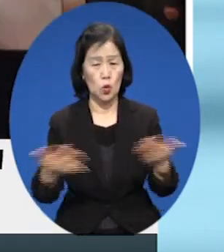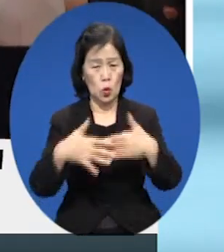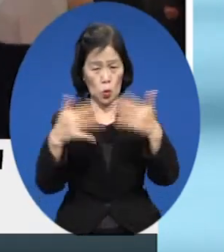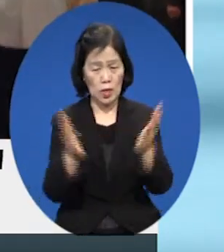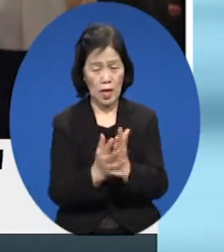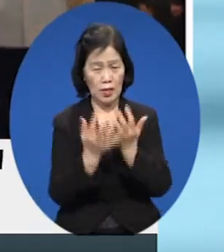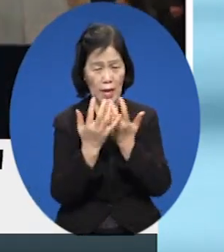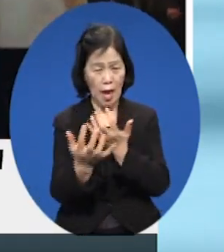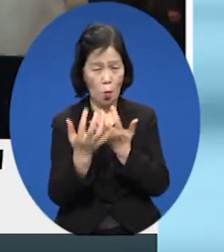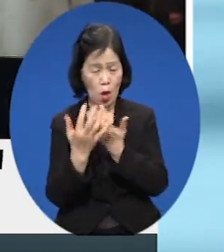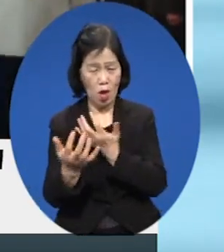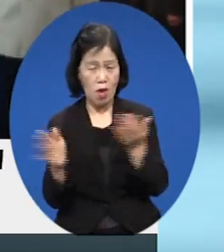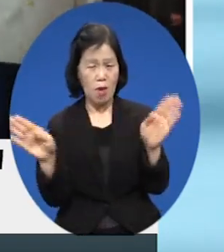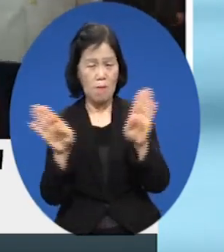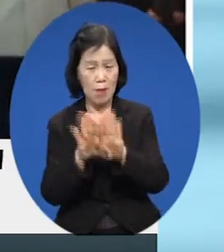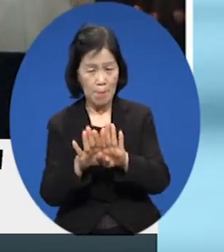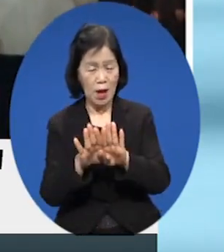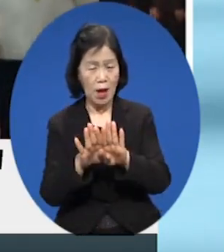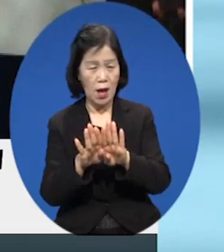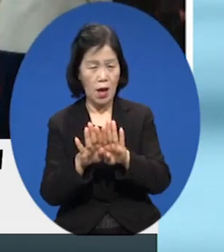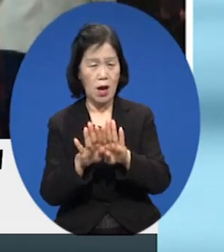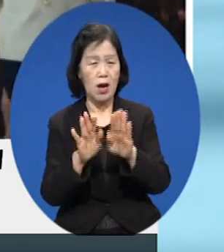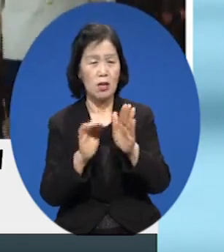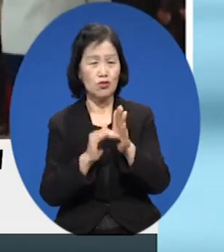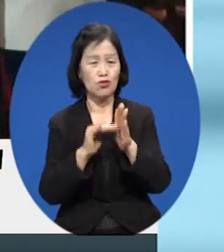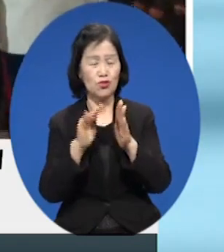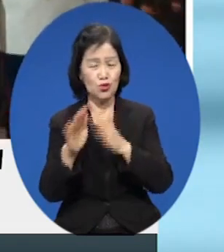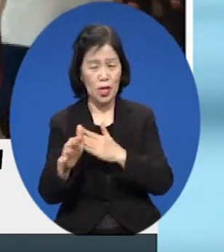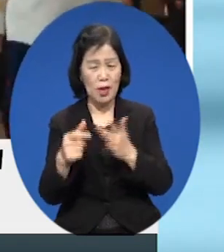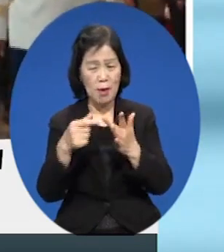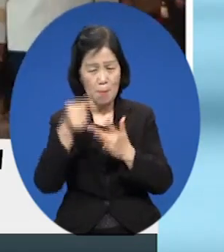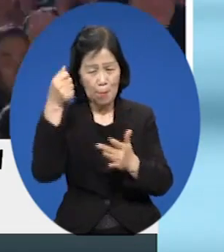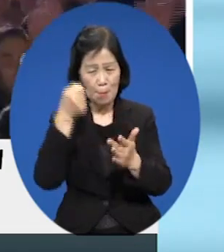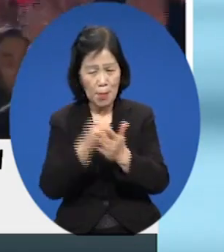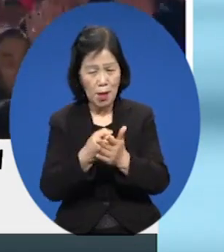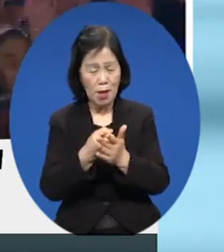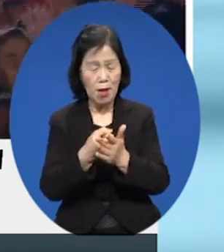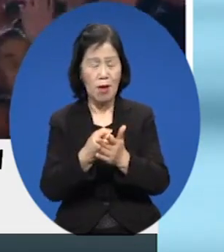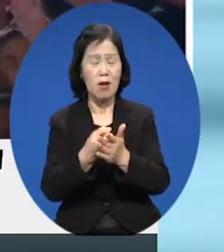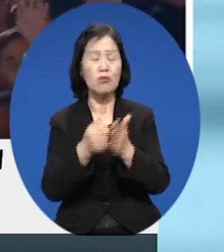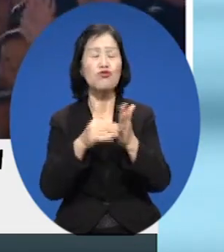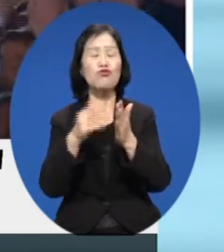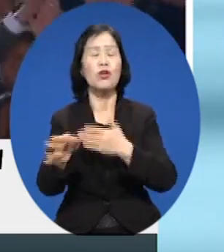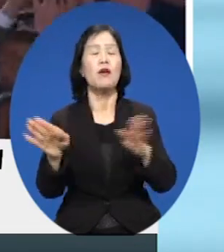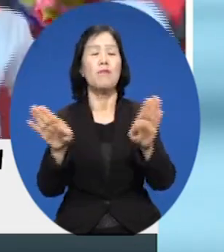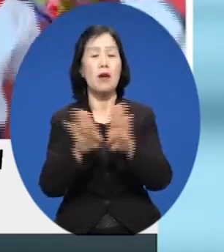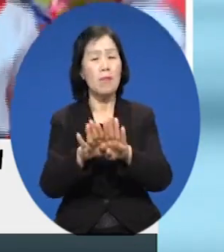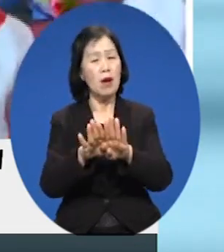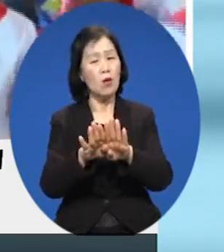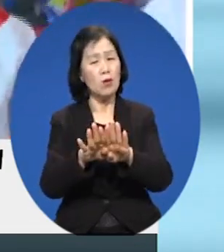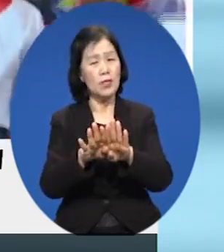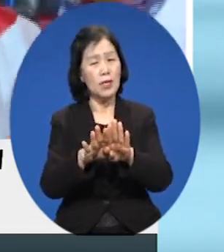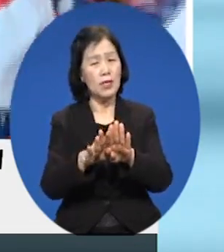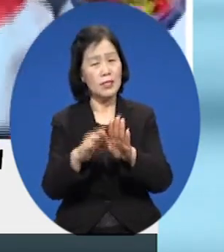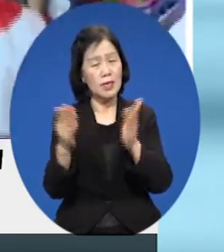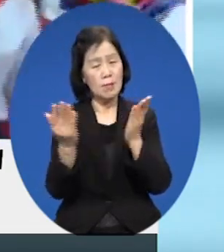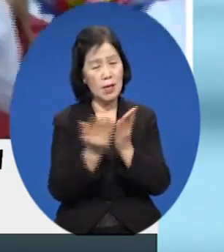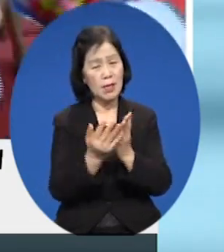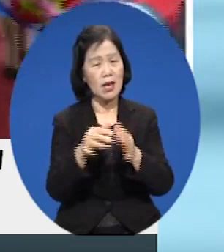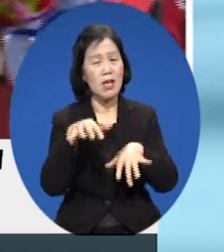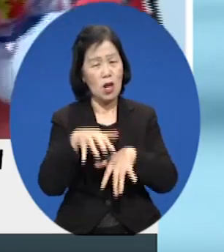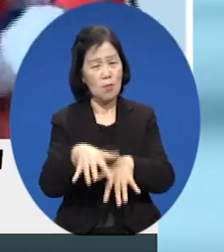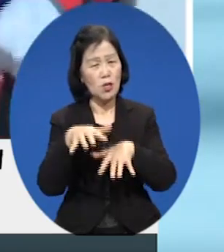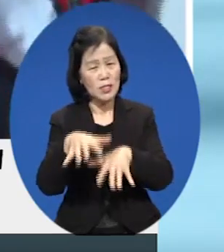대회 가 지금 편하게 되면서 결정서 가 채택되어 약의 피막 되는건데 거기에 맞추 소희 아마 열병식을